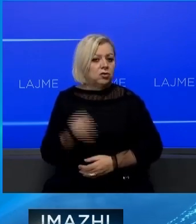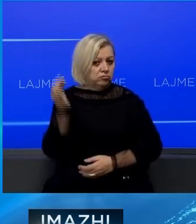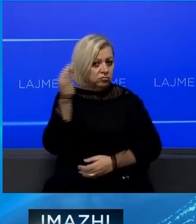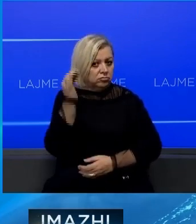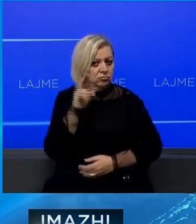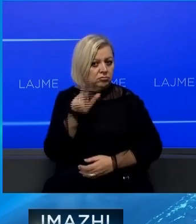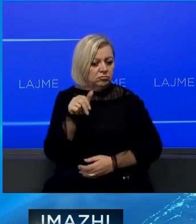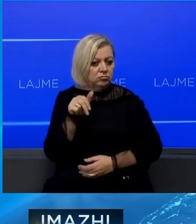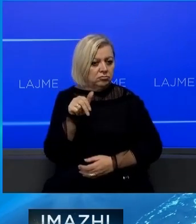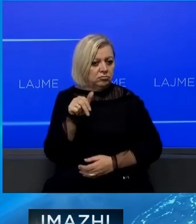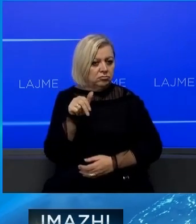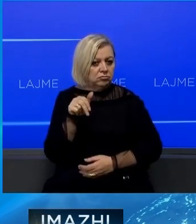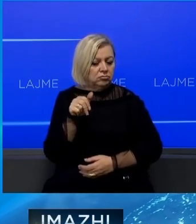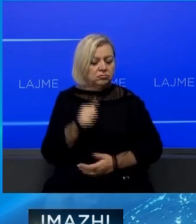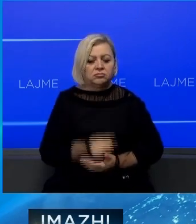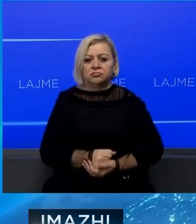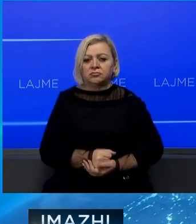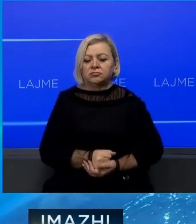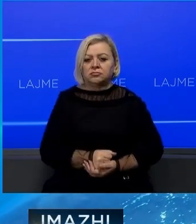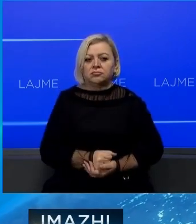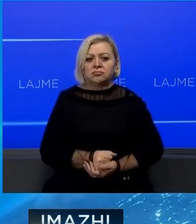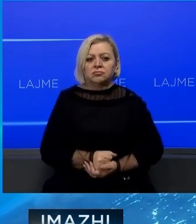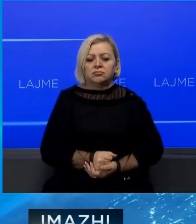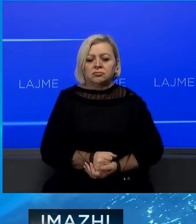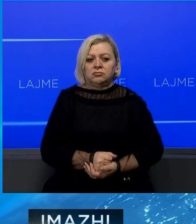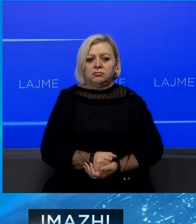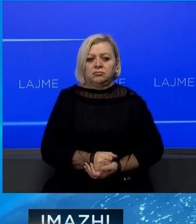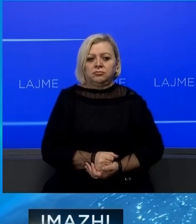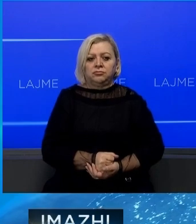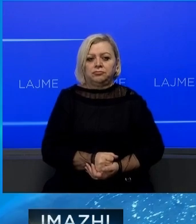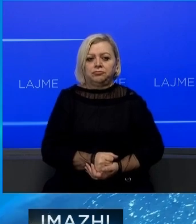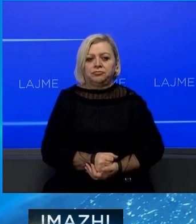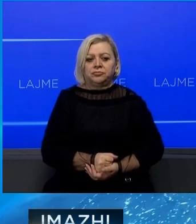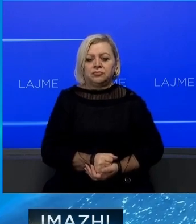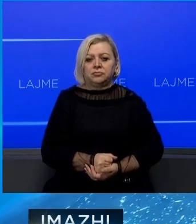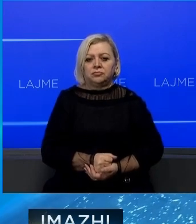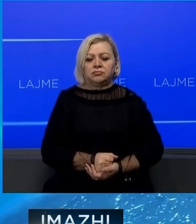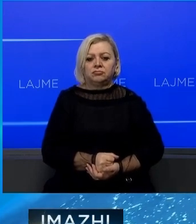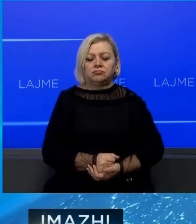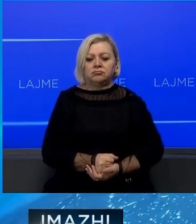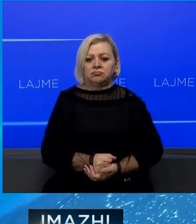dëgjohemi. Edhe më shkruani mas ne Apolina.